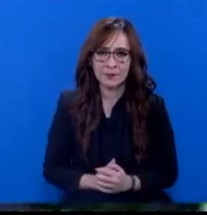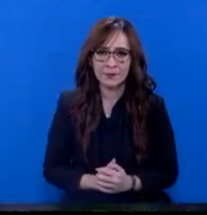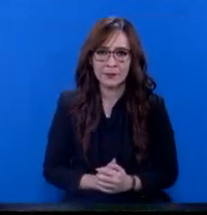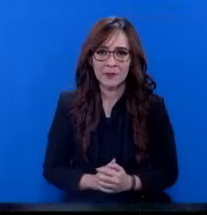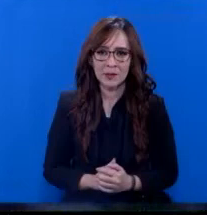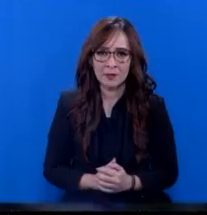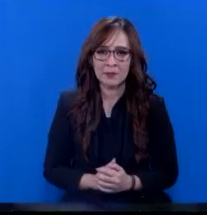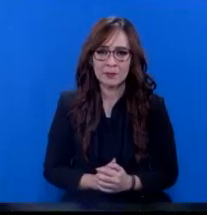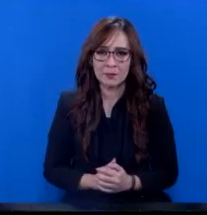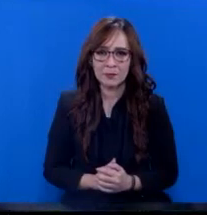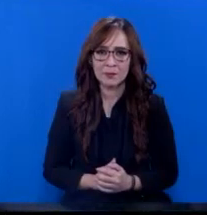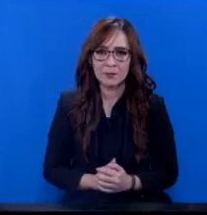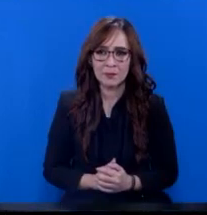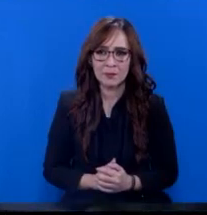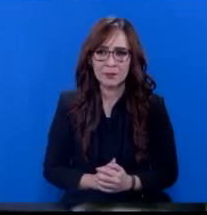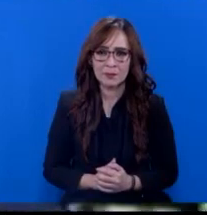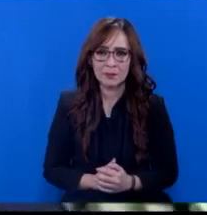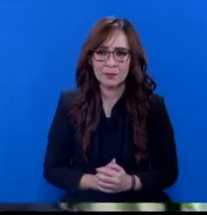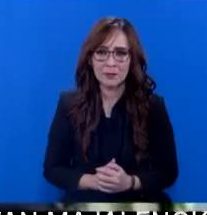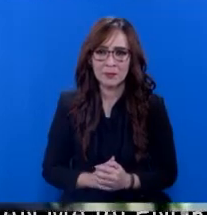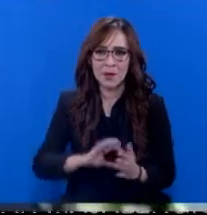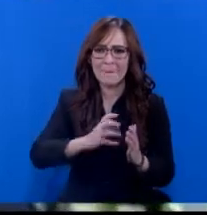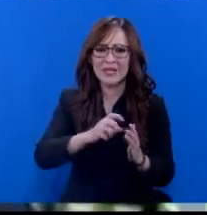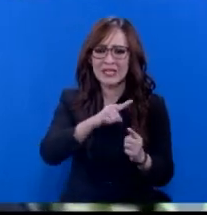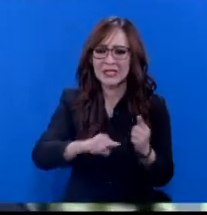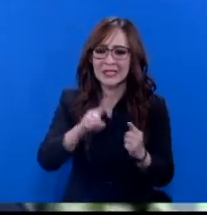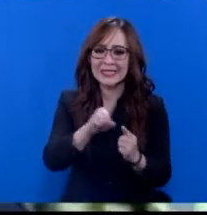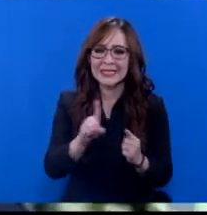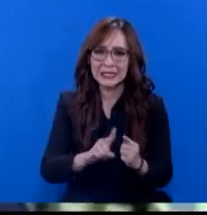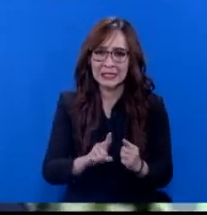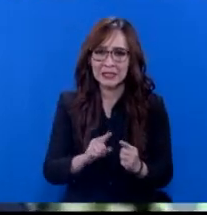dari korsleting listrik ya Pak, seperti itu. Korban sementara nihil.